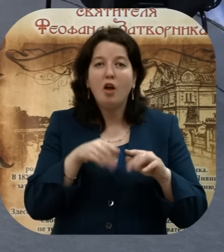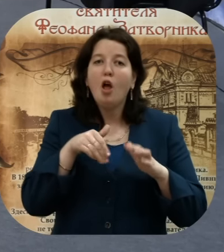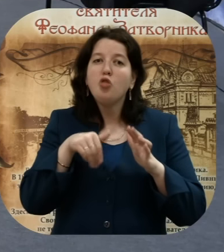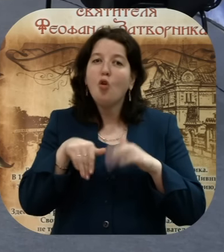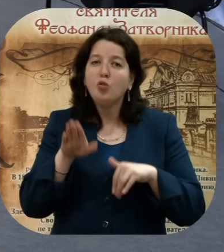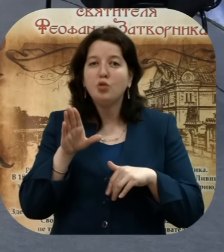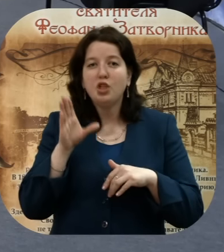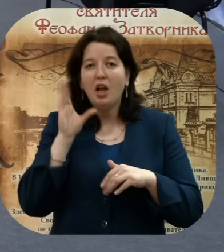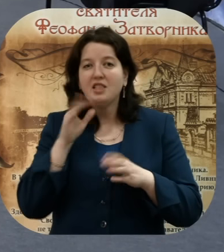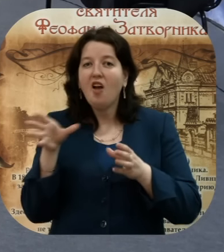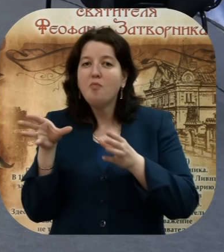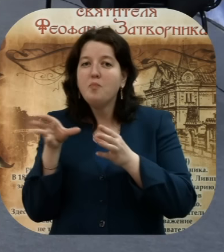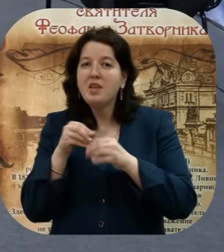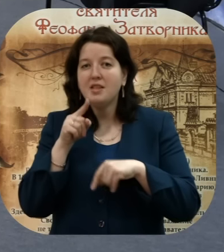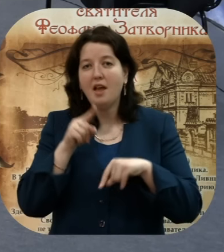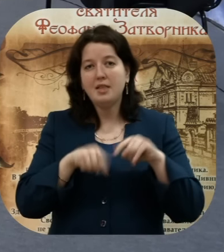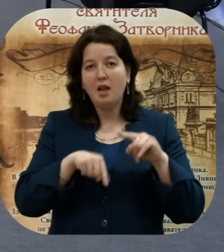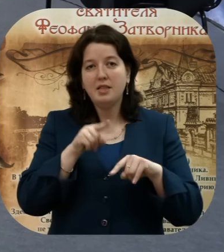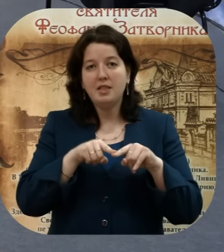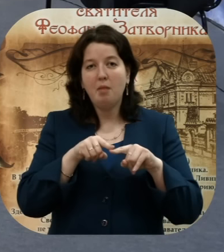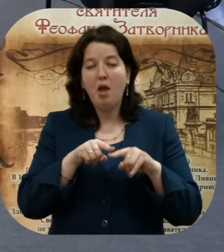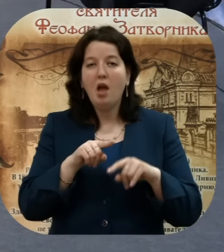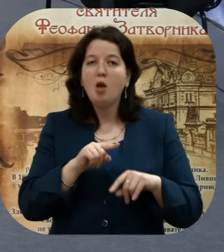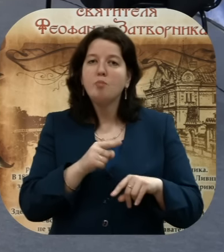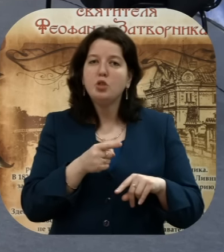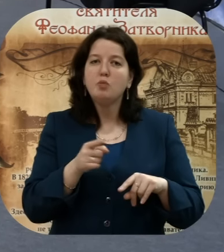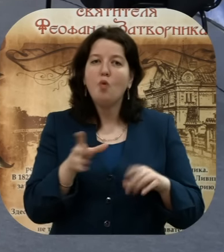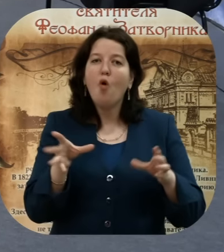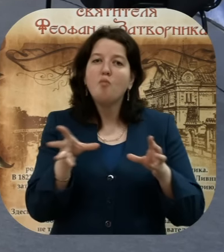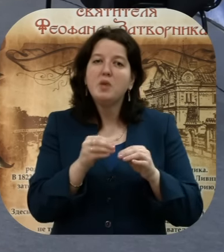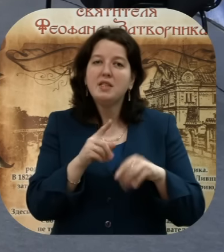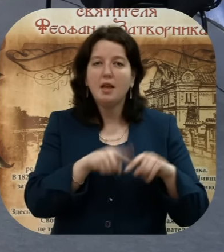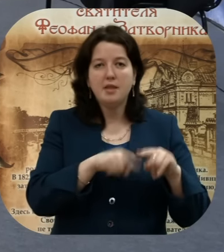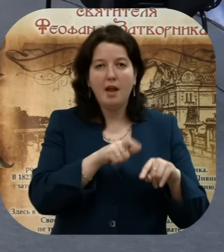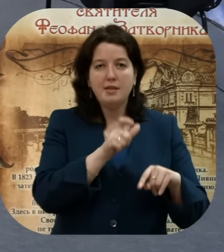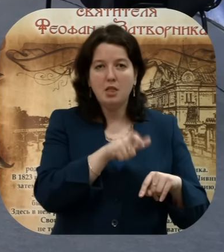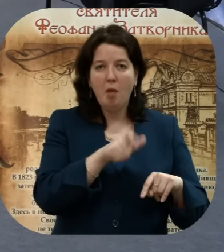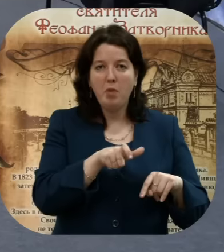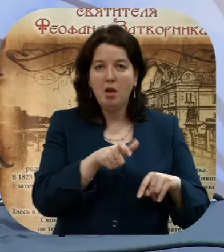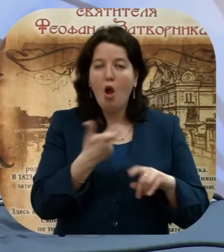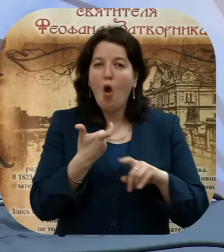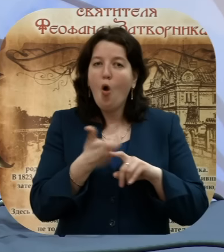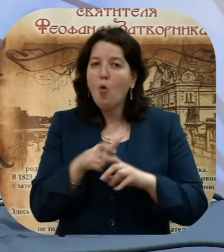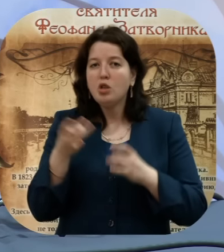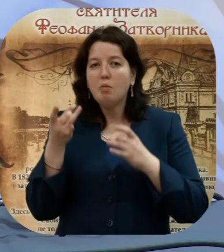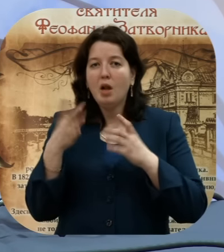с родителями. Почему? В чем дело? По очень простой причине.